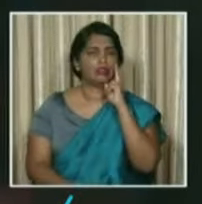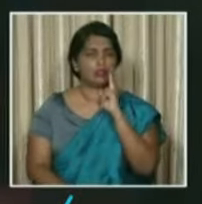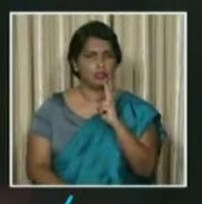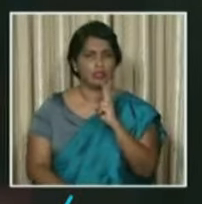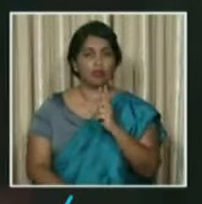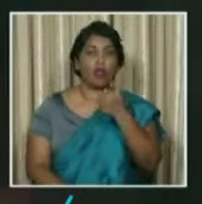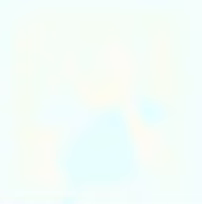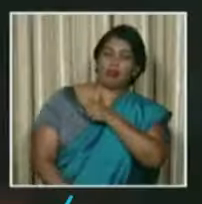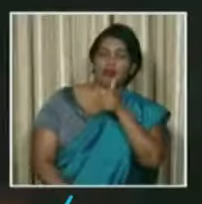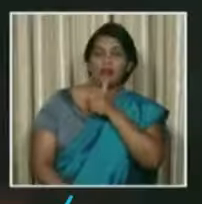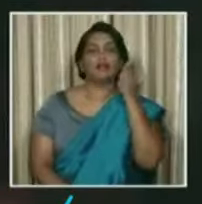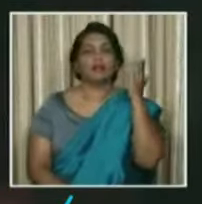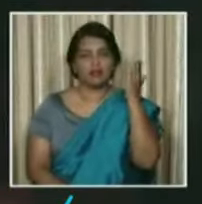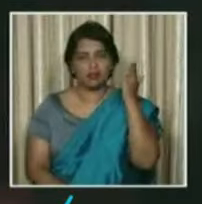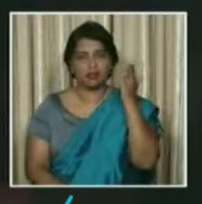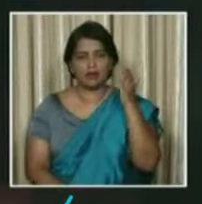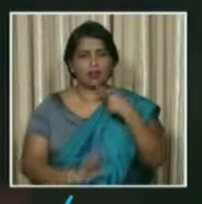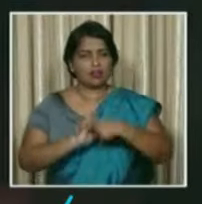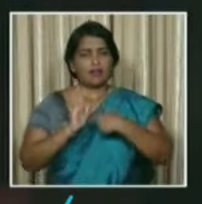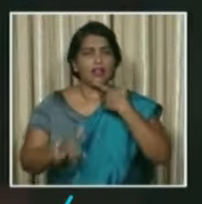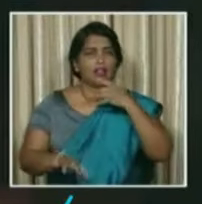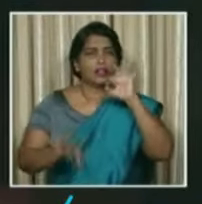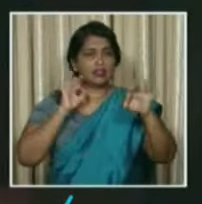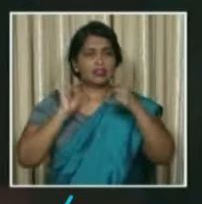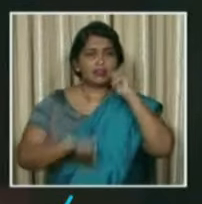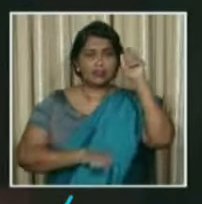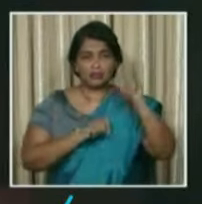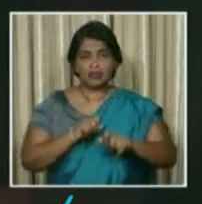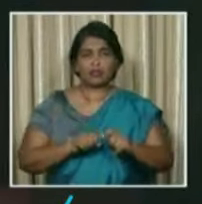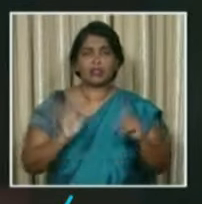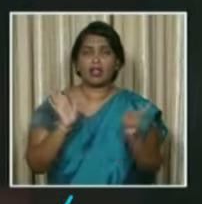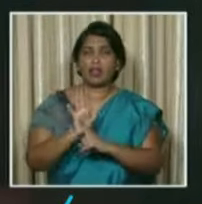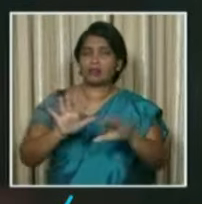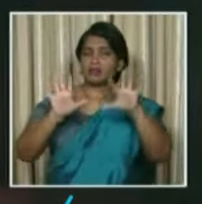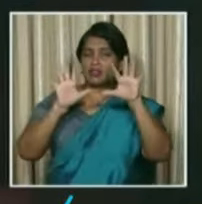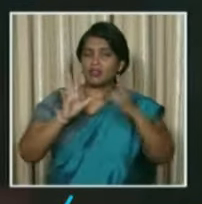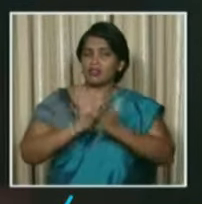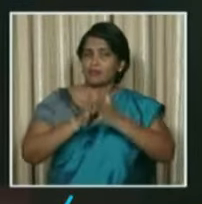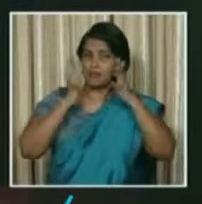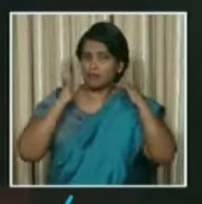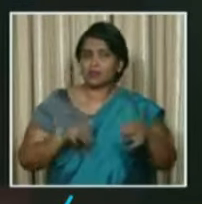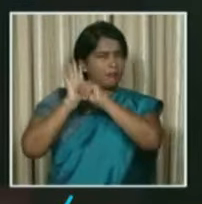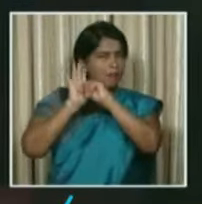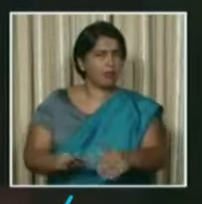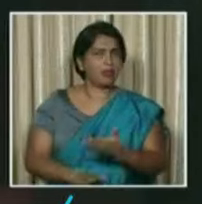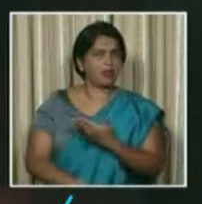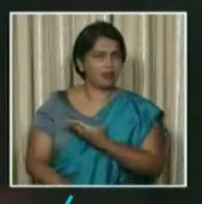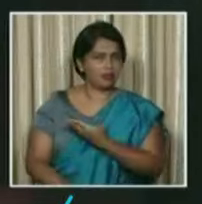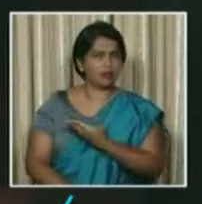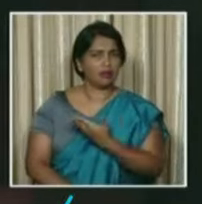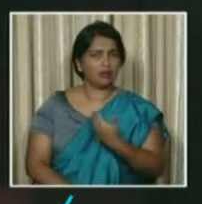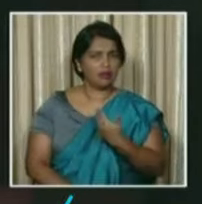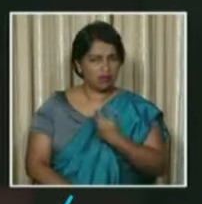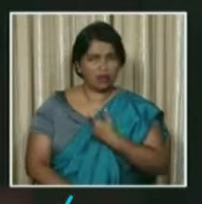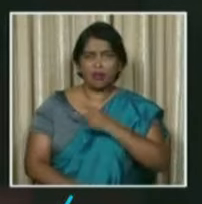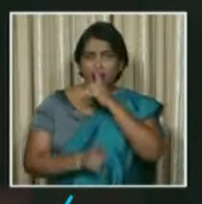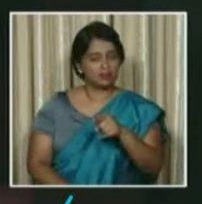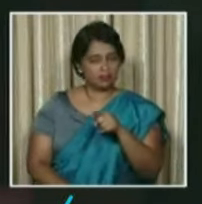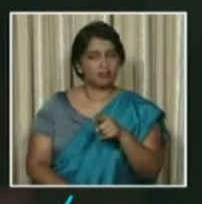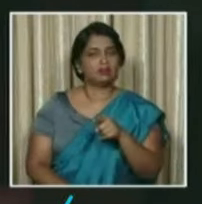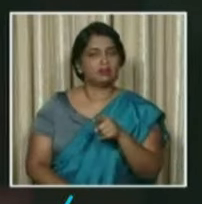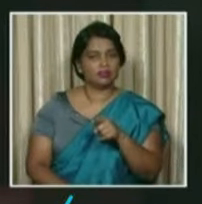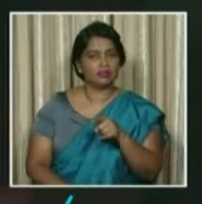හොඳට බීලලු ඉන්නේ. මේ රටේ වතු ප්‍රජාව දසලක්ෂ ගණනකට මේකරේ අපහාසයක්. මට ඒක ගැන කතා කරන්න අයිතියක්